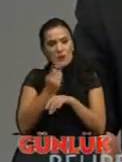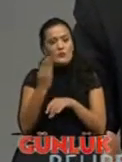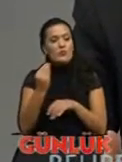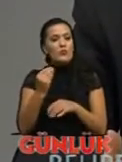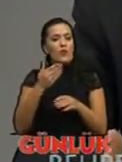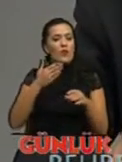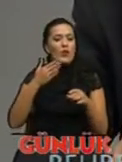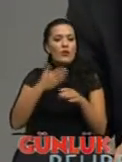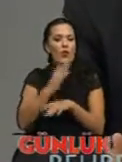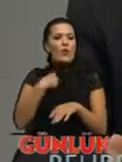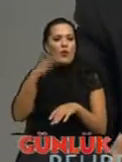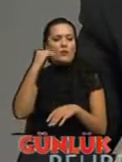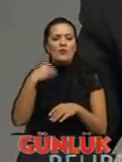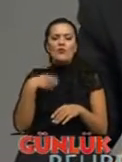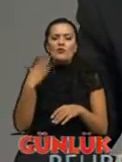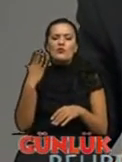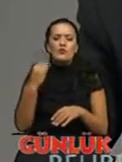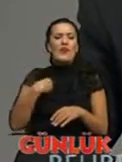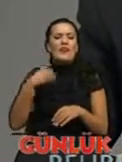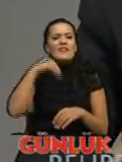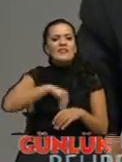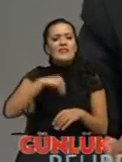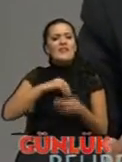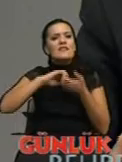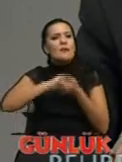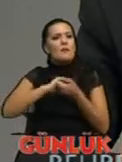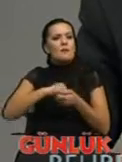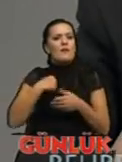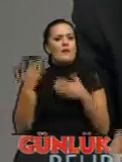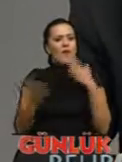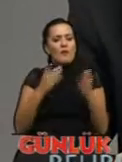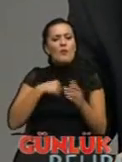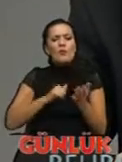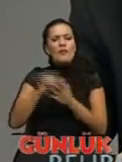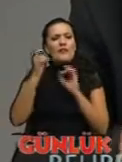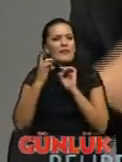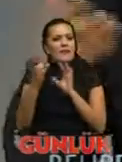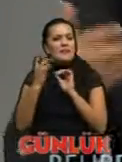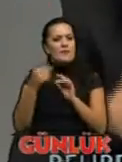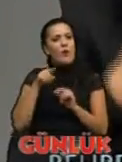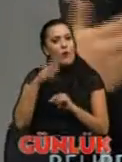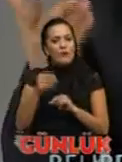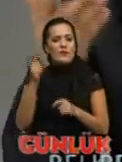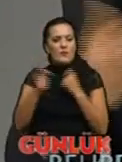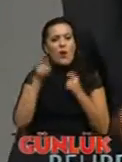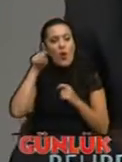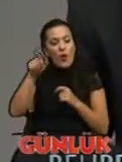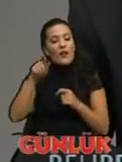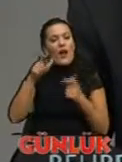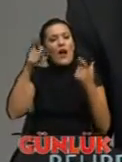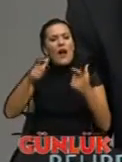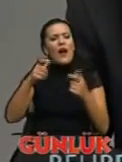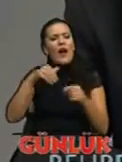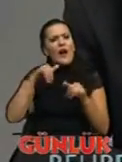feci öğrendim. Ben çok samimi davranıyorum. Bütün ilişkilerimde öyle olmaya çalışıyorum. Orada da aynı